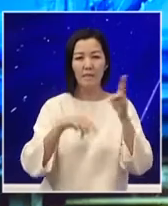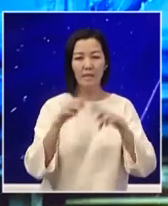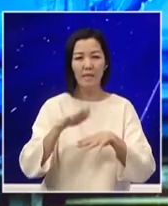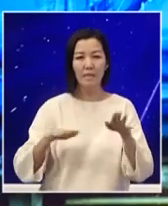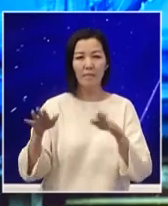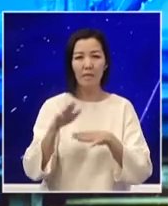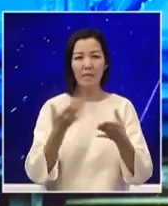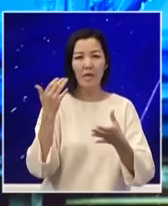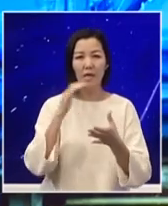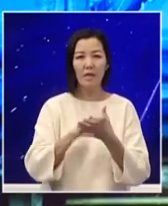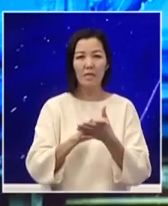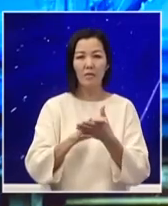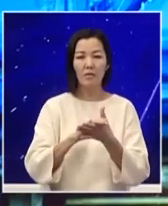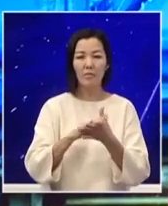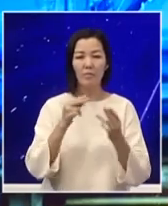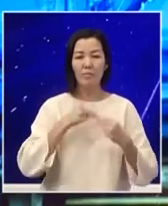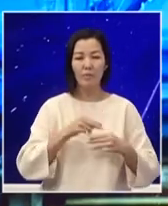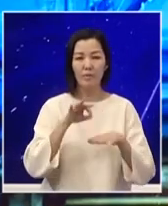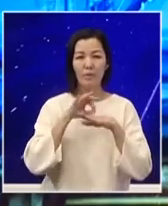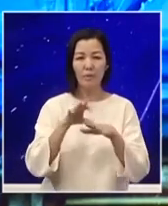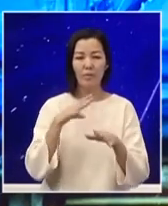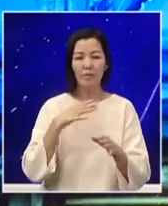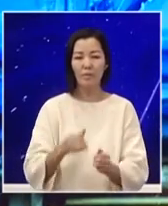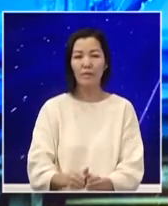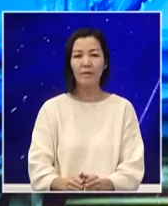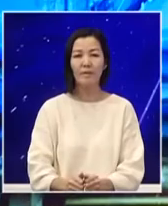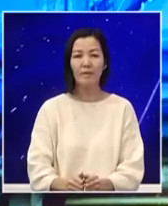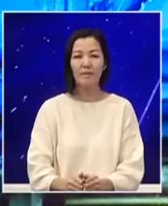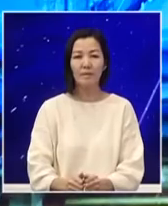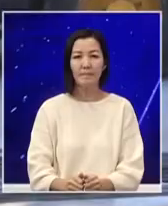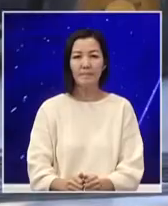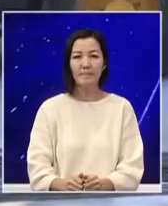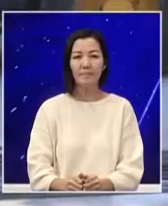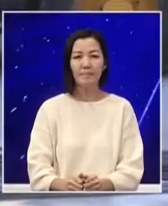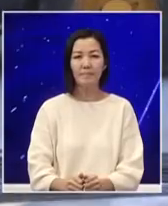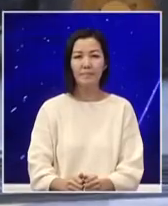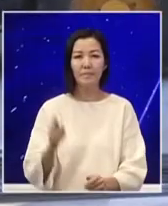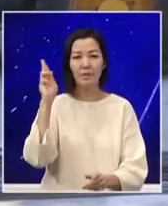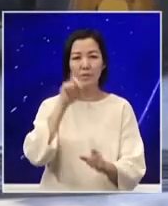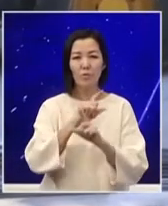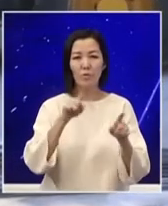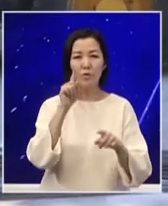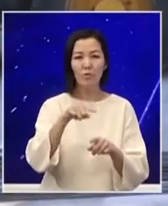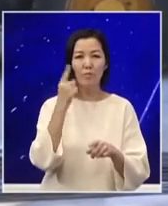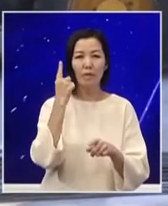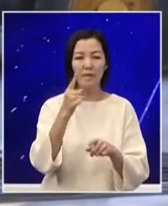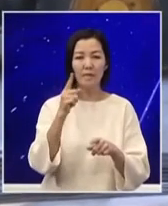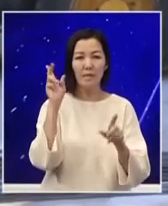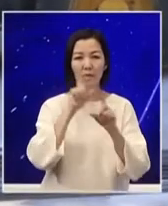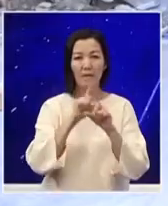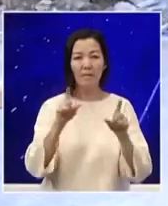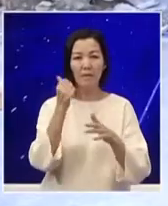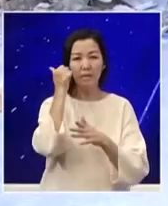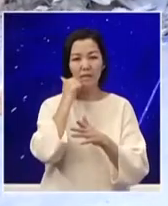посетил строительные площадки и ознакомился с ходом работ. Школа номер один имени Абая – одна из